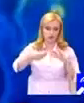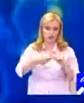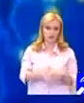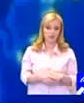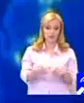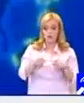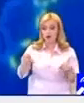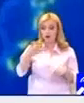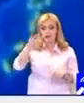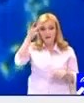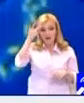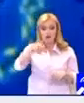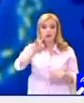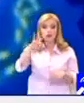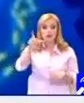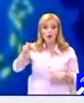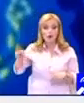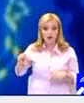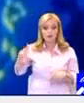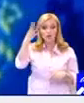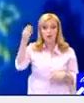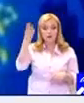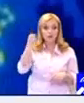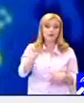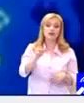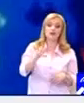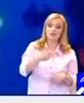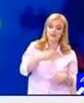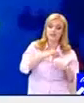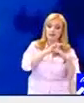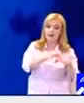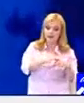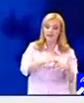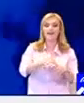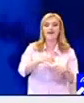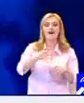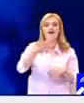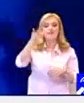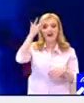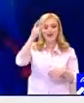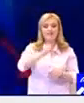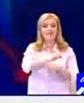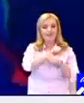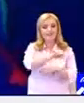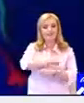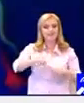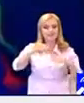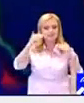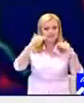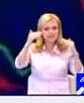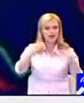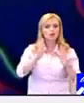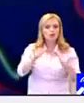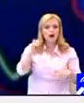În perioada estivală, numărul cetățenilor din Republica Moldova care preferă să-și petreacă vacanța în străinătate crește considerabil. Doar anul trecut